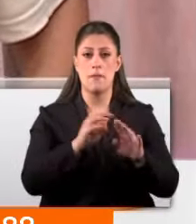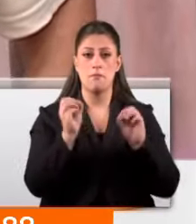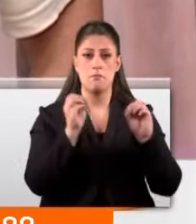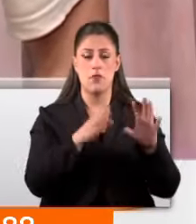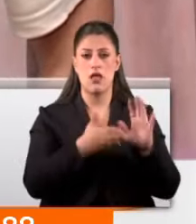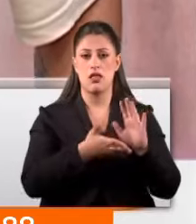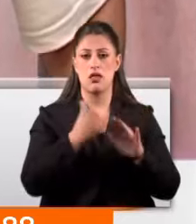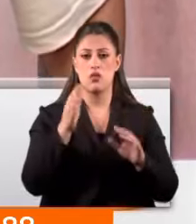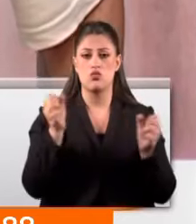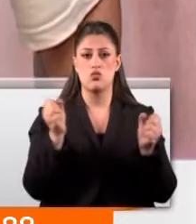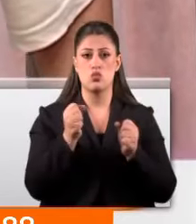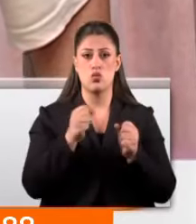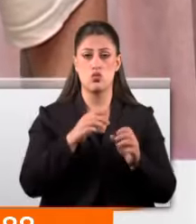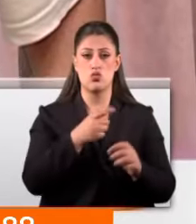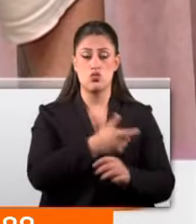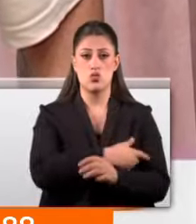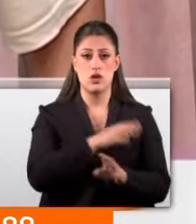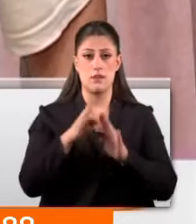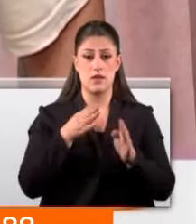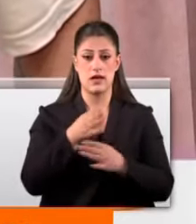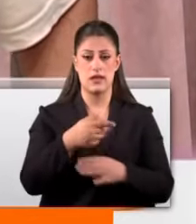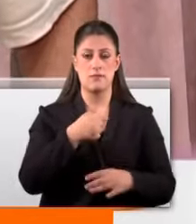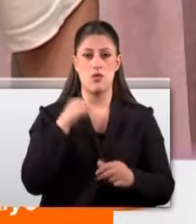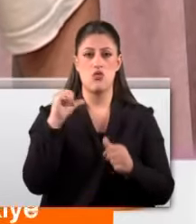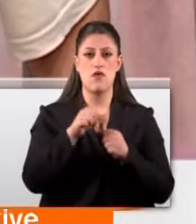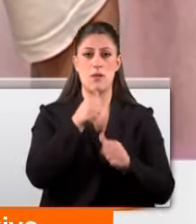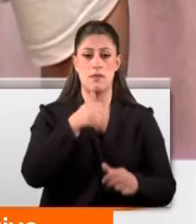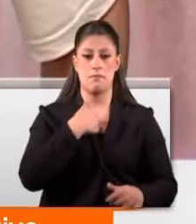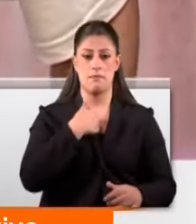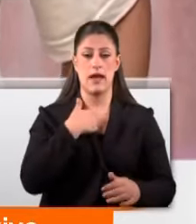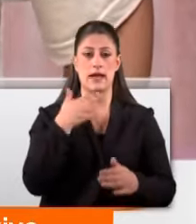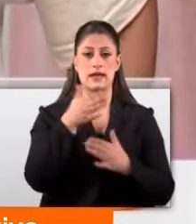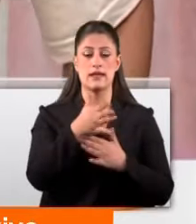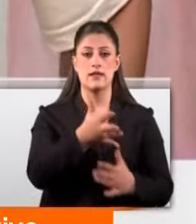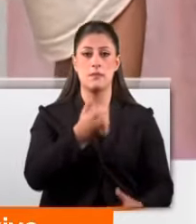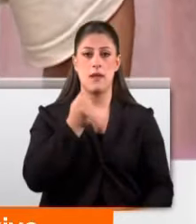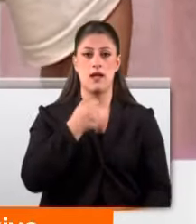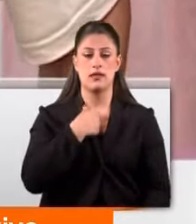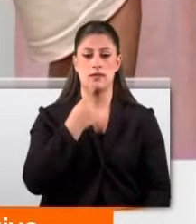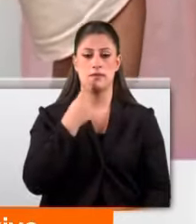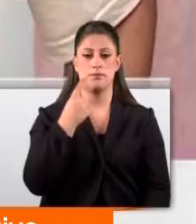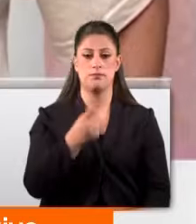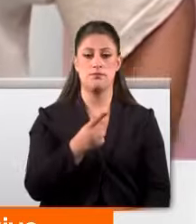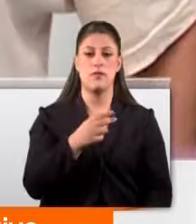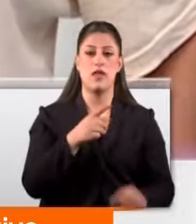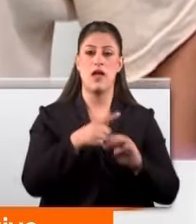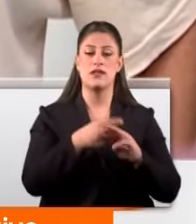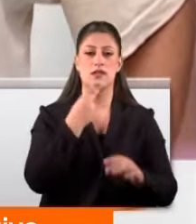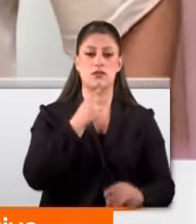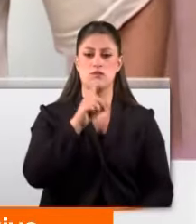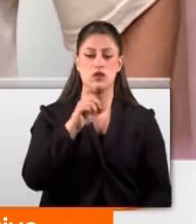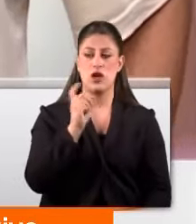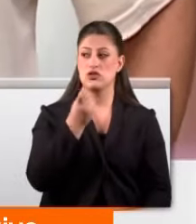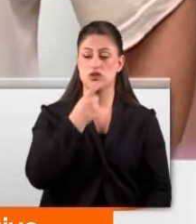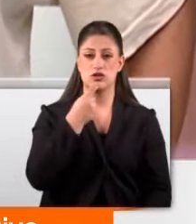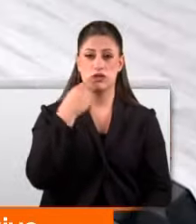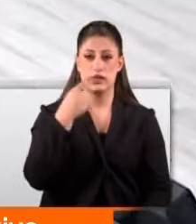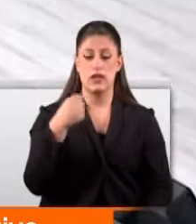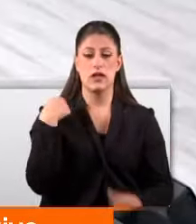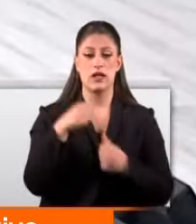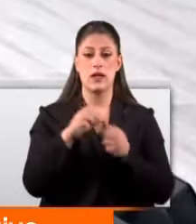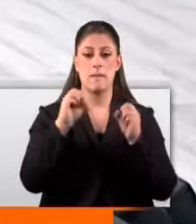yurdun kapısına ben gittim aldım seni oradan. Anneannenle beraber ben gittim aldım seni. Kaç yaşındaydı Allah Allah. Ve ikincisi miydi? Yine